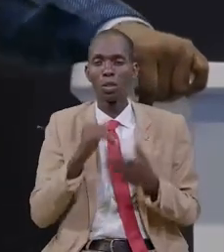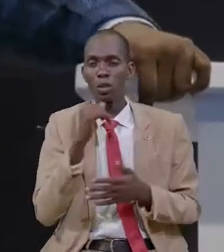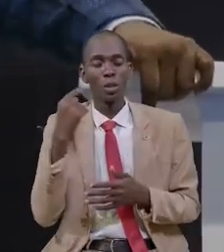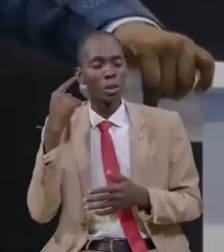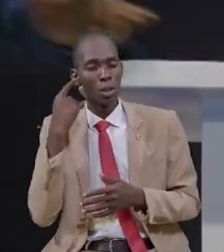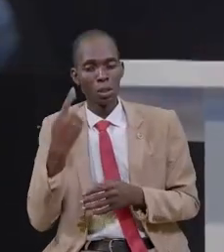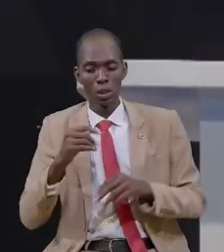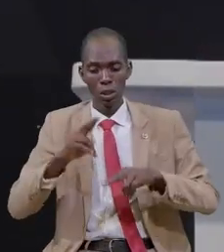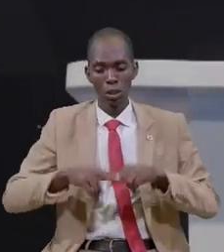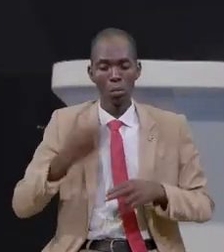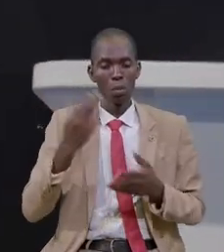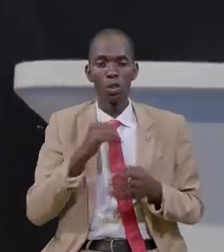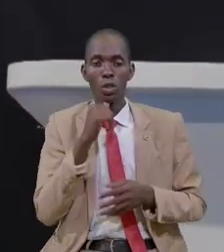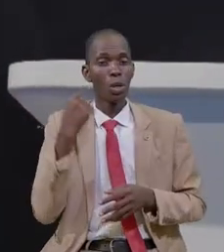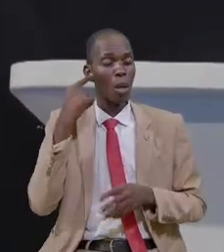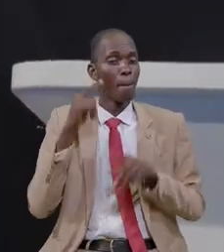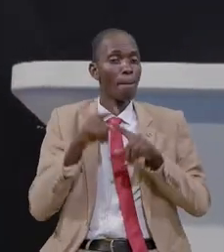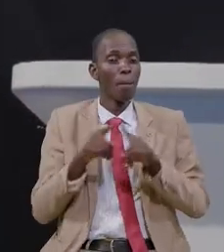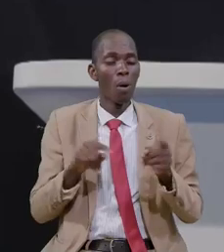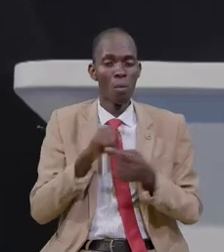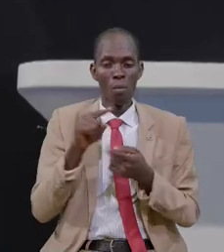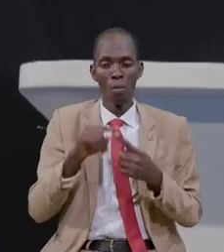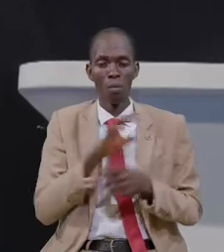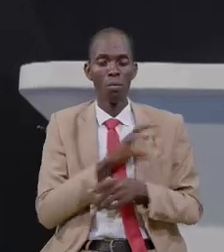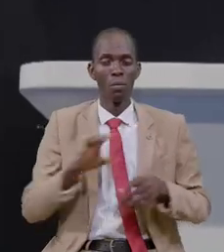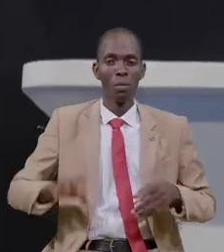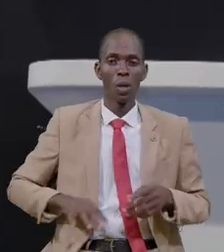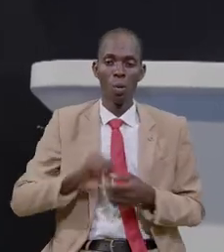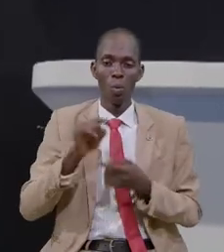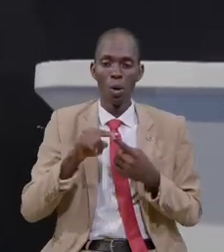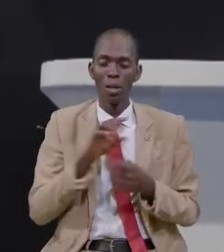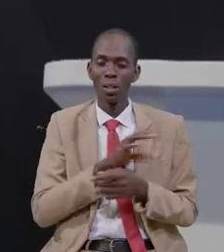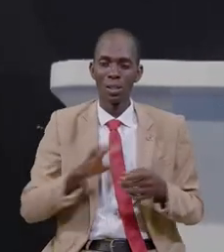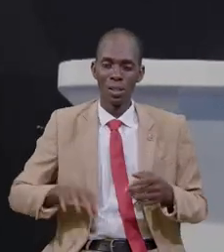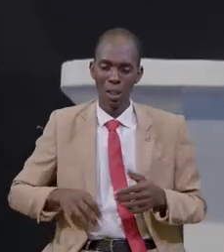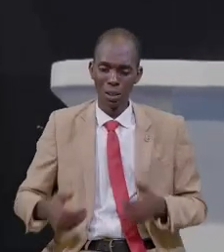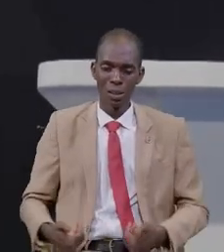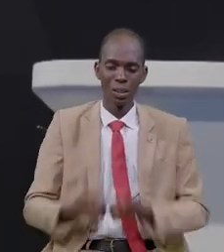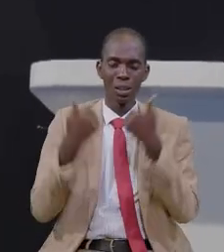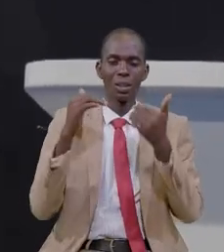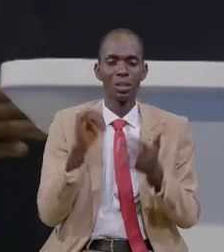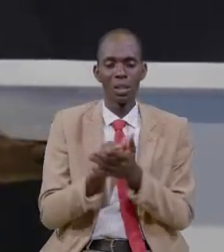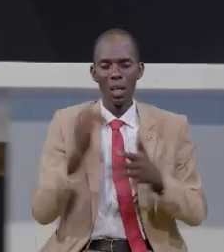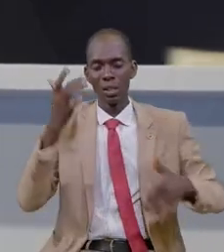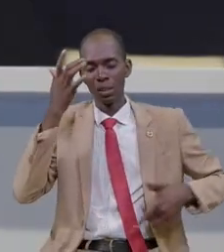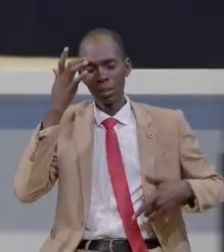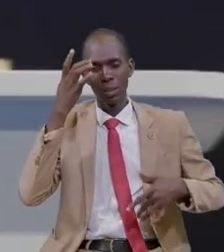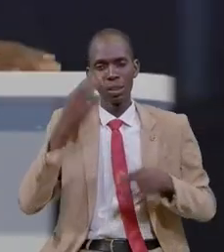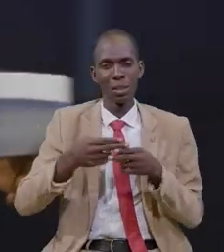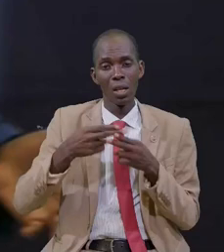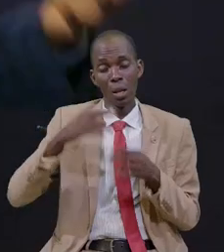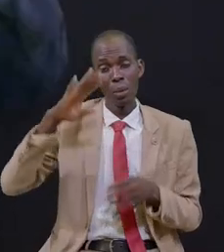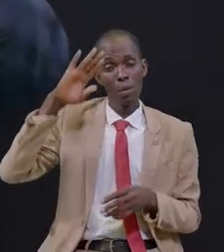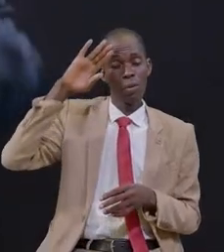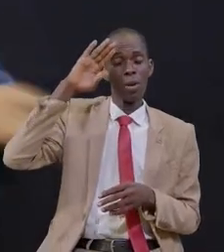la béquille peut ne pas entendre. Mais quand Christ, quand il défie la fièvre, et il s'est